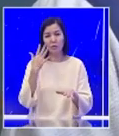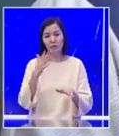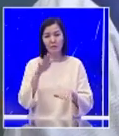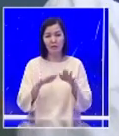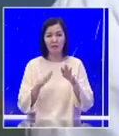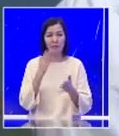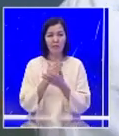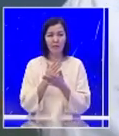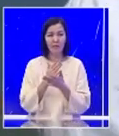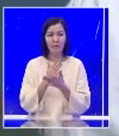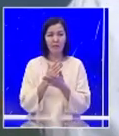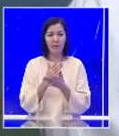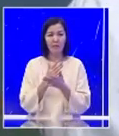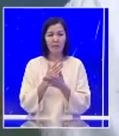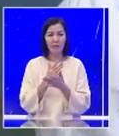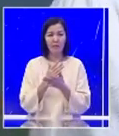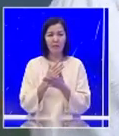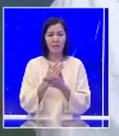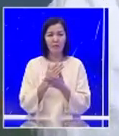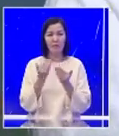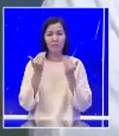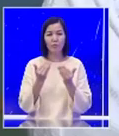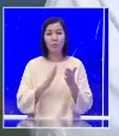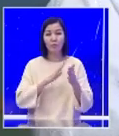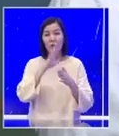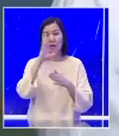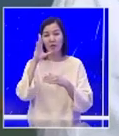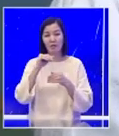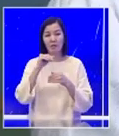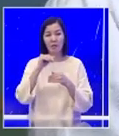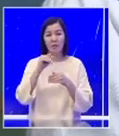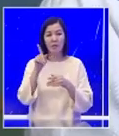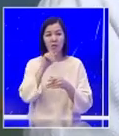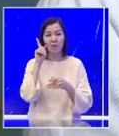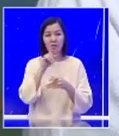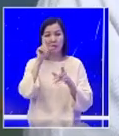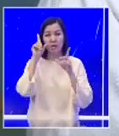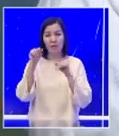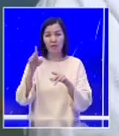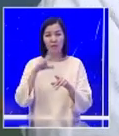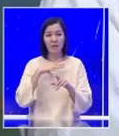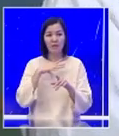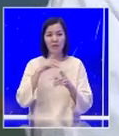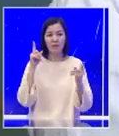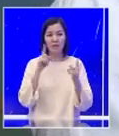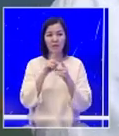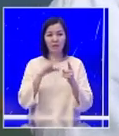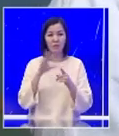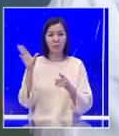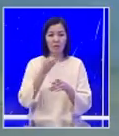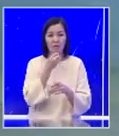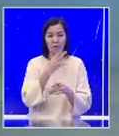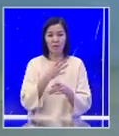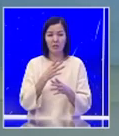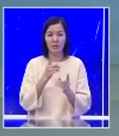жаңағы, 55 килограммда жақсы көрсететін балалар. Бүгін міне таңертең жаңағы неге барып қайттық жастарға? Жолдастық кездесуге. Балалар жақсы көрсетіп